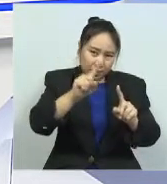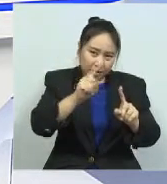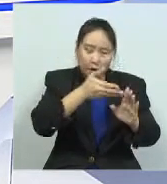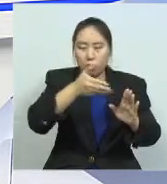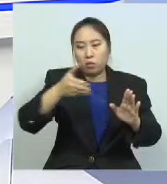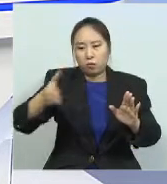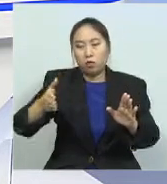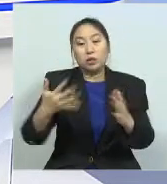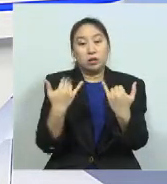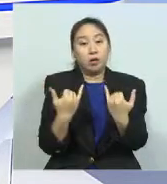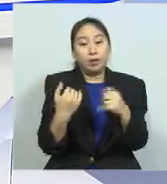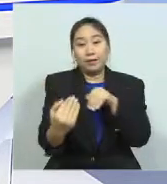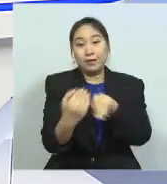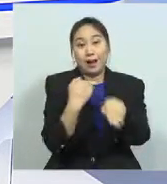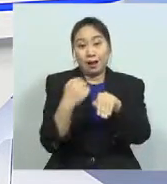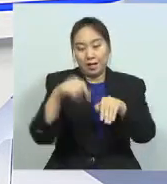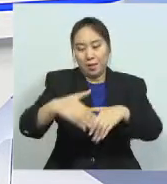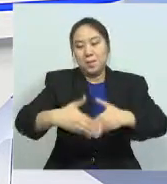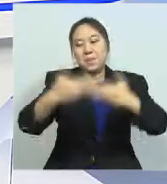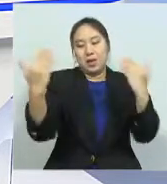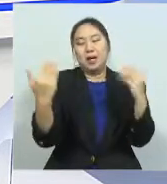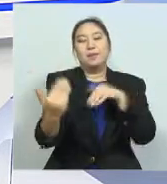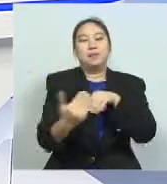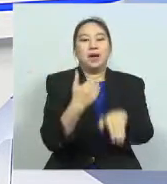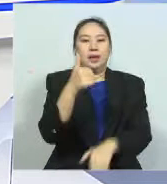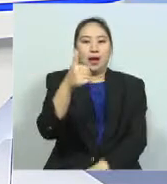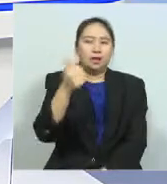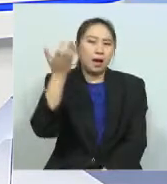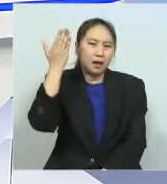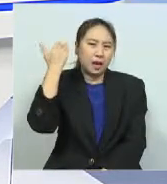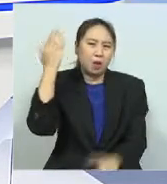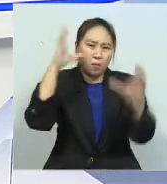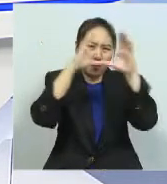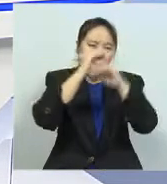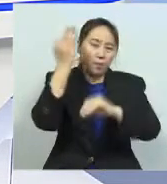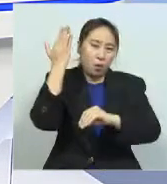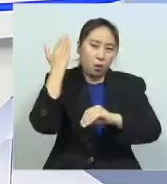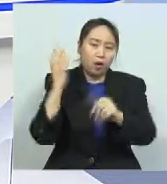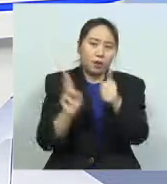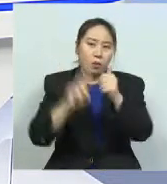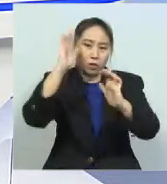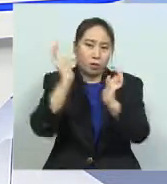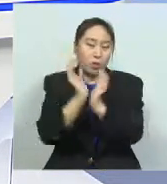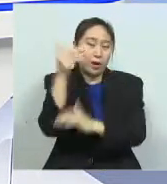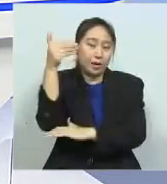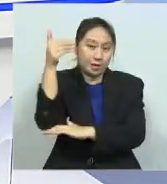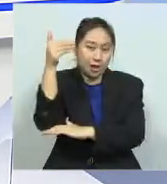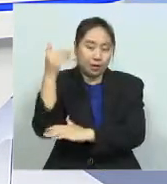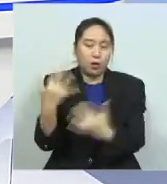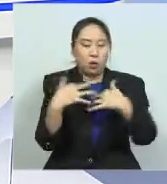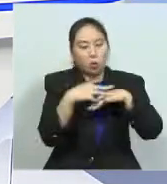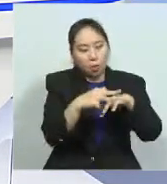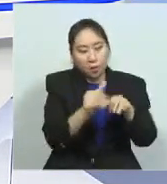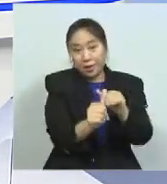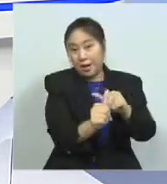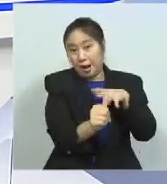าสุดเนี่ยการสัญจรในเส้นทางดังกล่าวได้กลับมาเป็นปกติแล้วนะคะหลังจากที่เมื่อช่วงค่ำของวานนี้เองรองผู้บัญชาการตำรวจแห่งชาติร่วมห